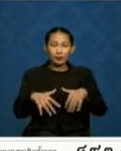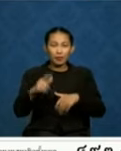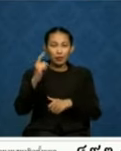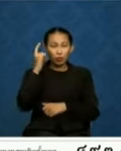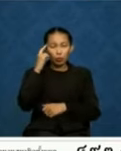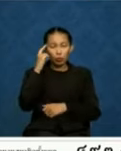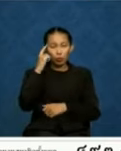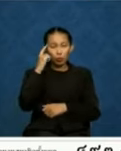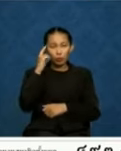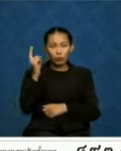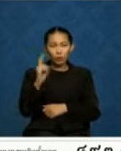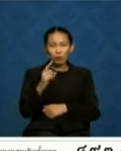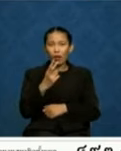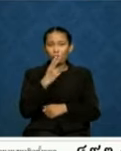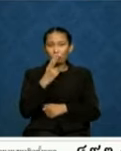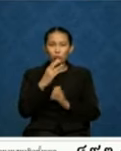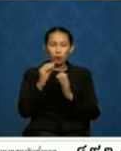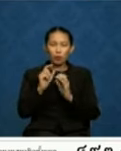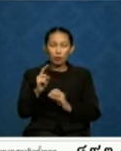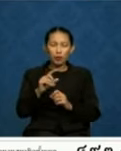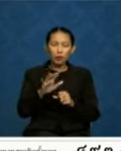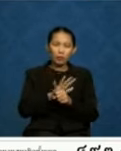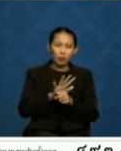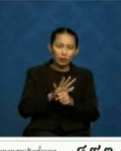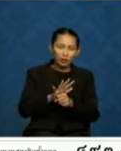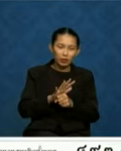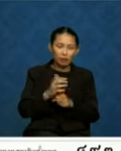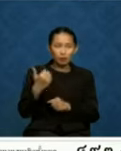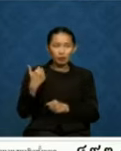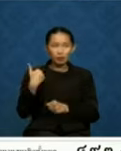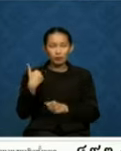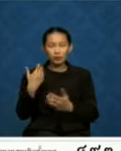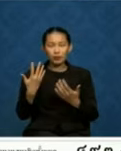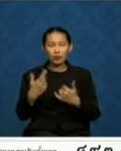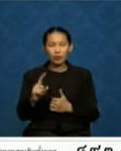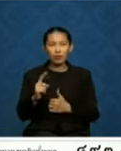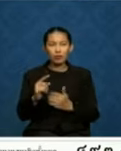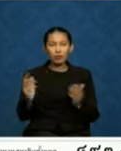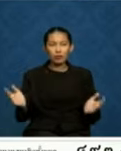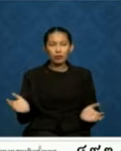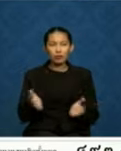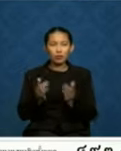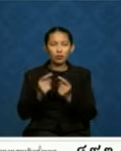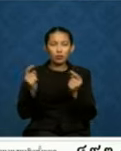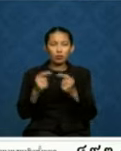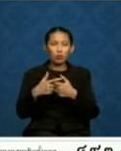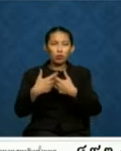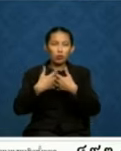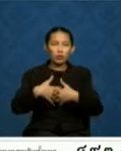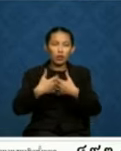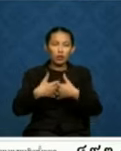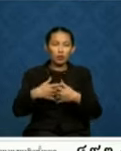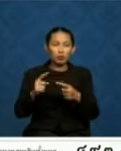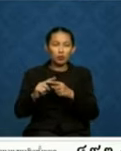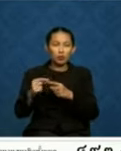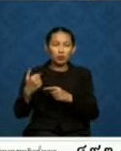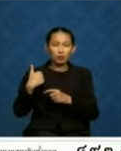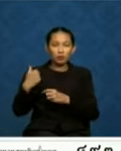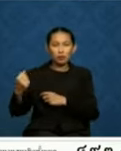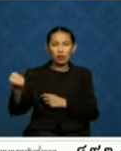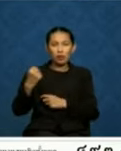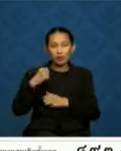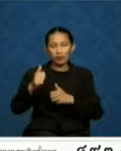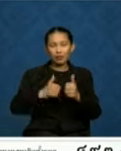รู้ว่าบริโภคอย่างไรจึงจะพอดีนะครับแล้วก็ไปส่งเสริมให้อุตสาหกรรมเนี่ยมีความสามารถในการ